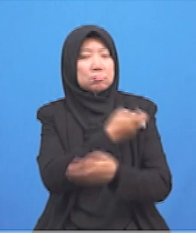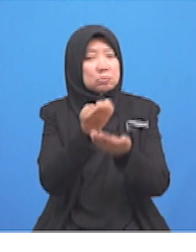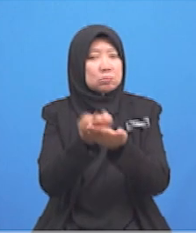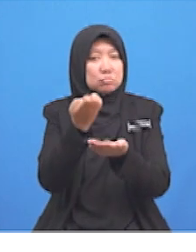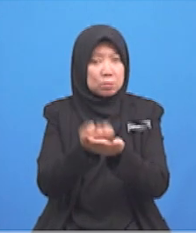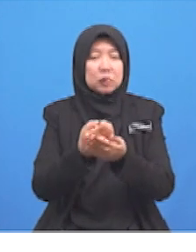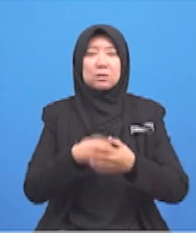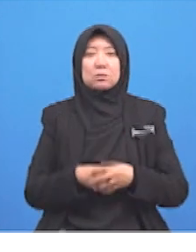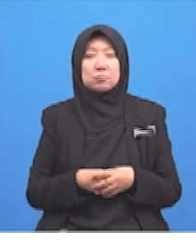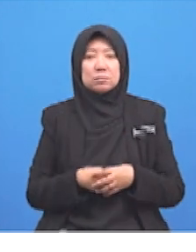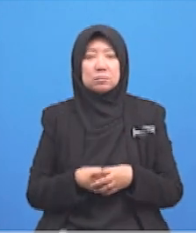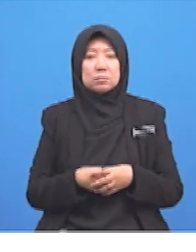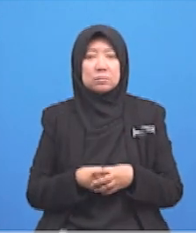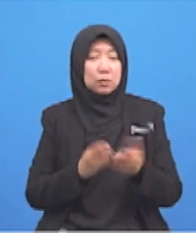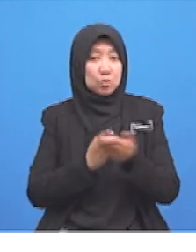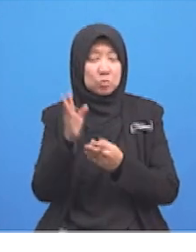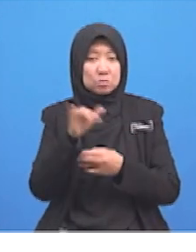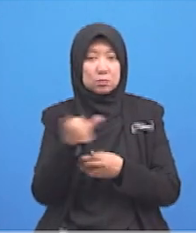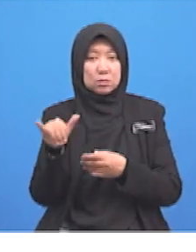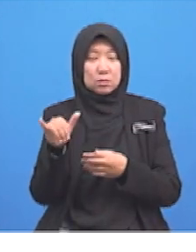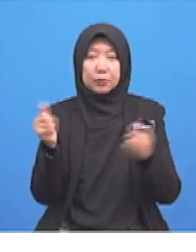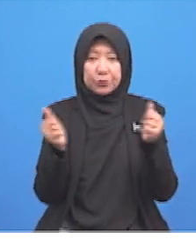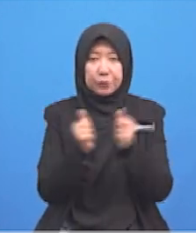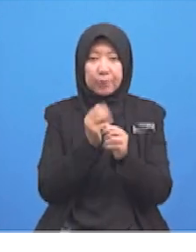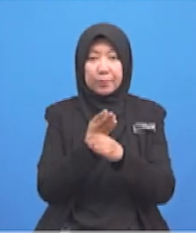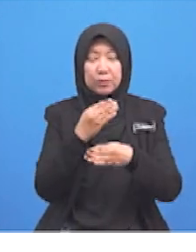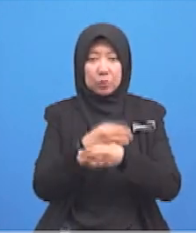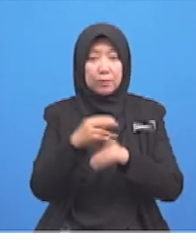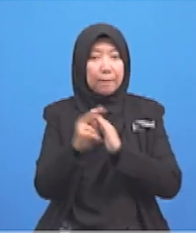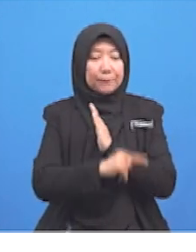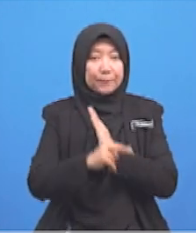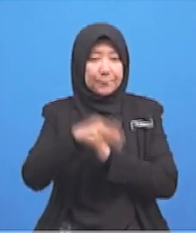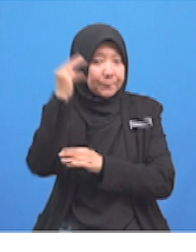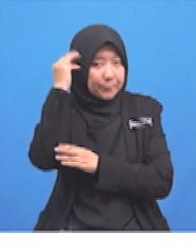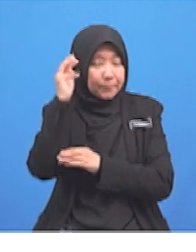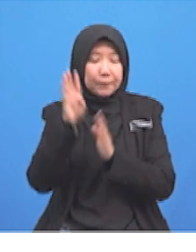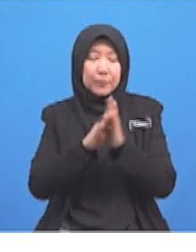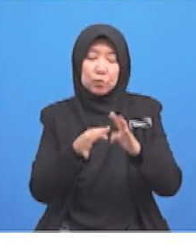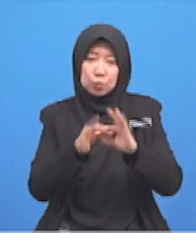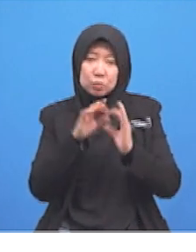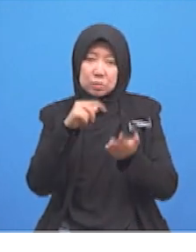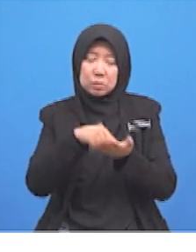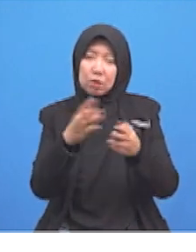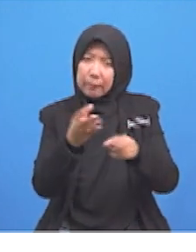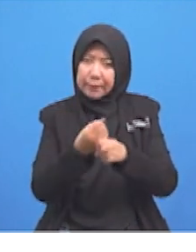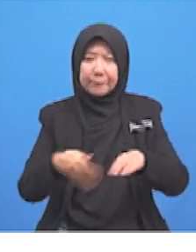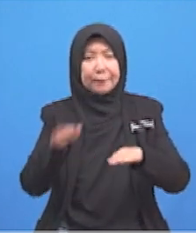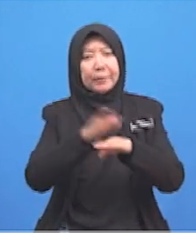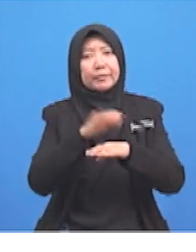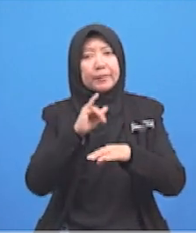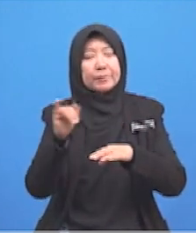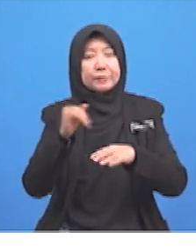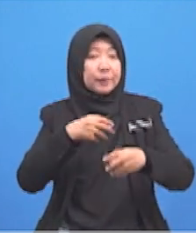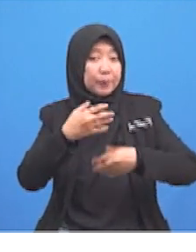ekonomi. Seterusnya, dengan pembentukan negeri-negeri Melayu Bersekutu ini dapat mengatasi